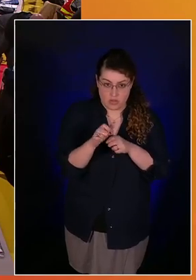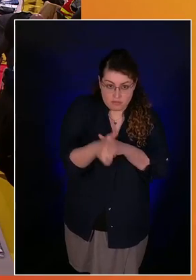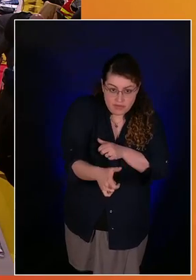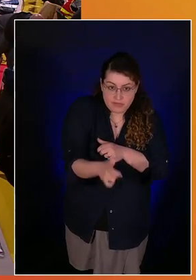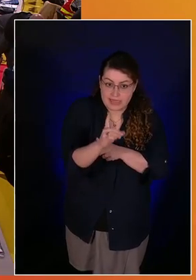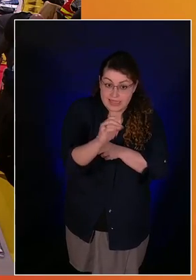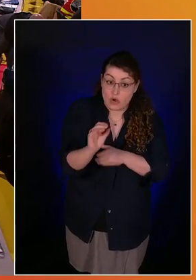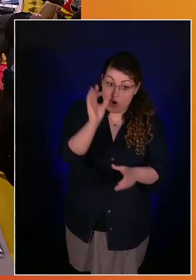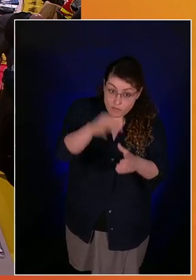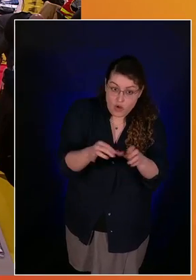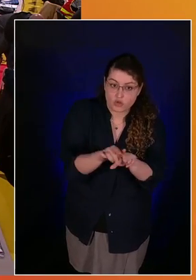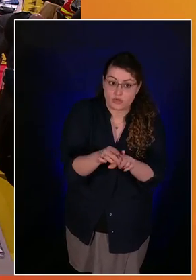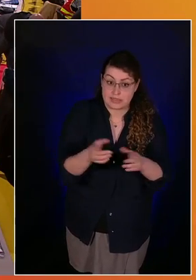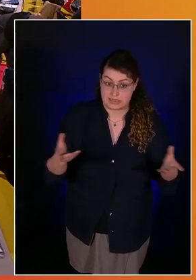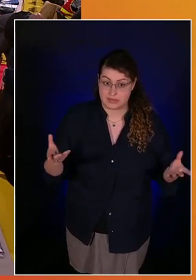je vous rappelle